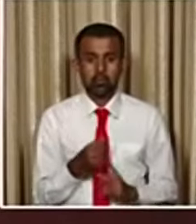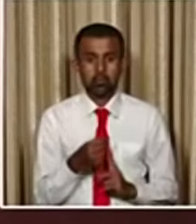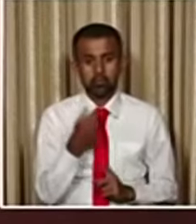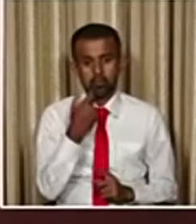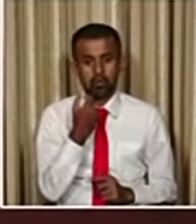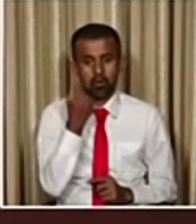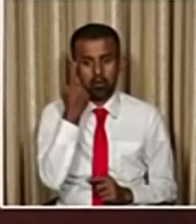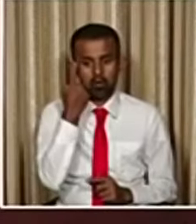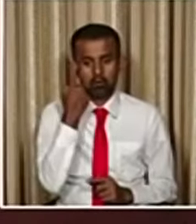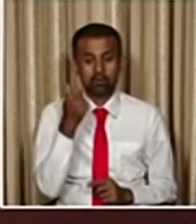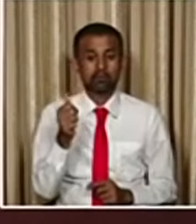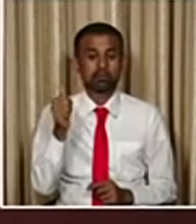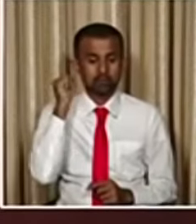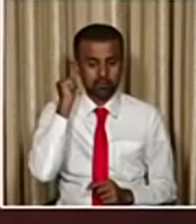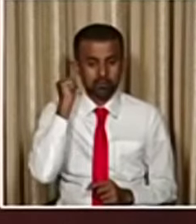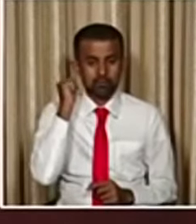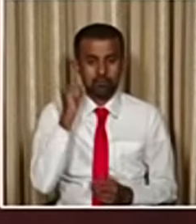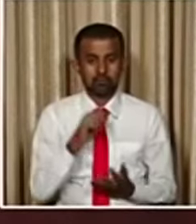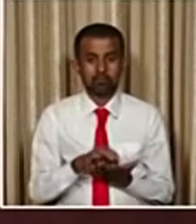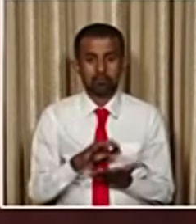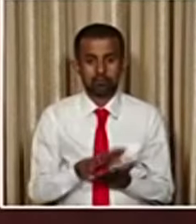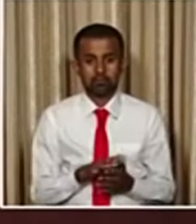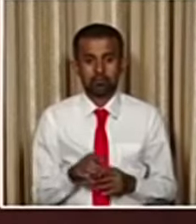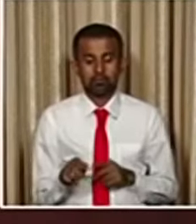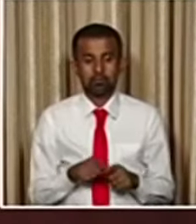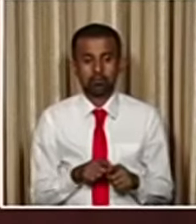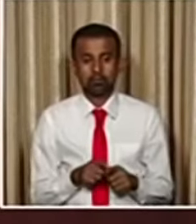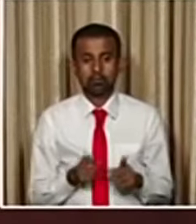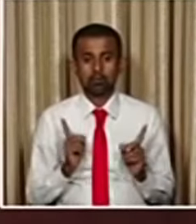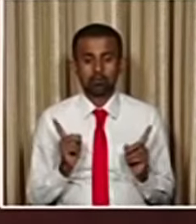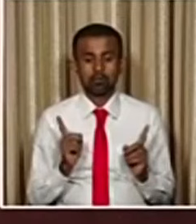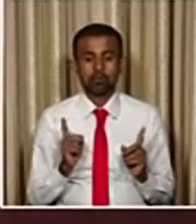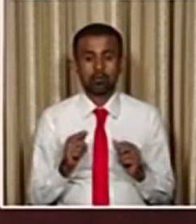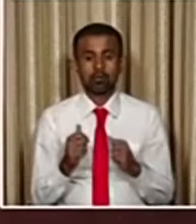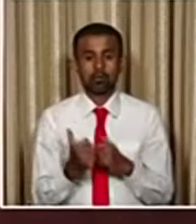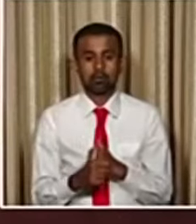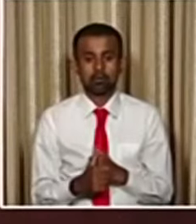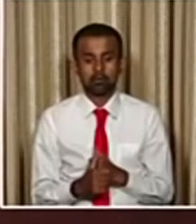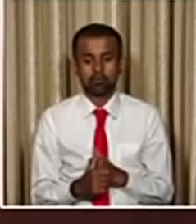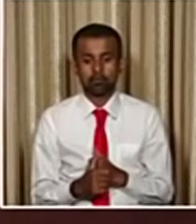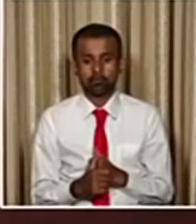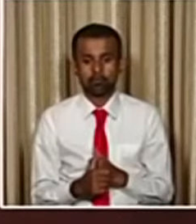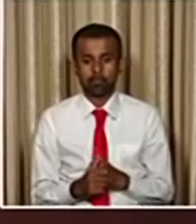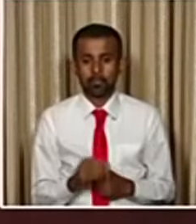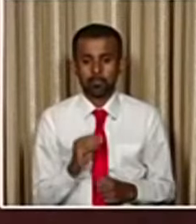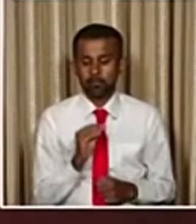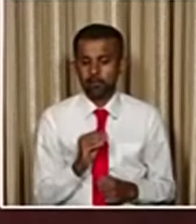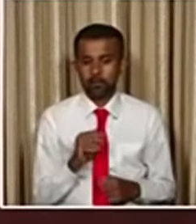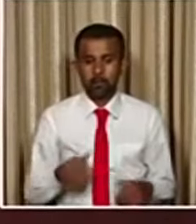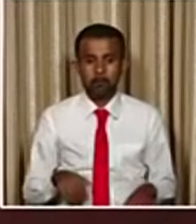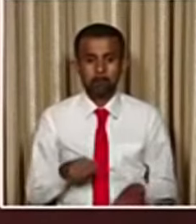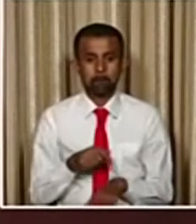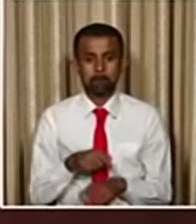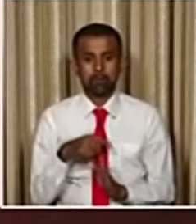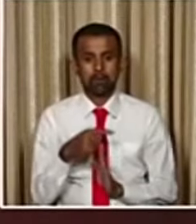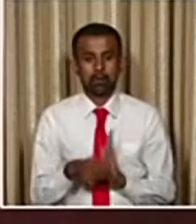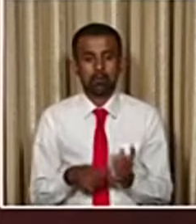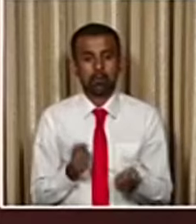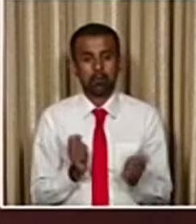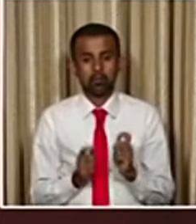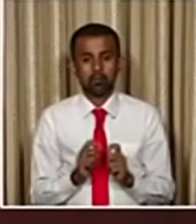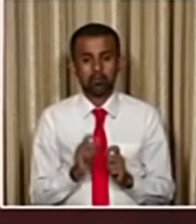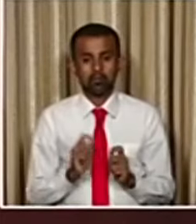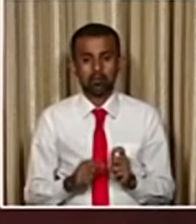ಪೌದ್ಗಲಿಕ ಮತೆ ನಮ್ಮ ಏ ಕಾಲೆ ಗತ ತೀಂದು ಅನುವ ಕರಪು ಕ್ರೀಡಾಂಗಣ ಮೇವ ಕೆಸೆ ತತ್ ಮೇವೆನು ಕೂಡ ಶ್ರೀಲಂಕಾ ಕ್ರಿಕೆಟ್